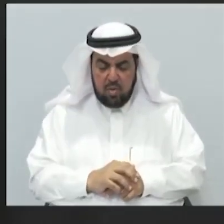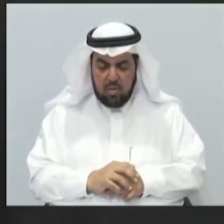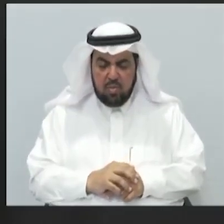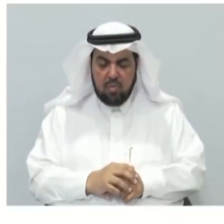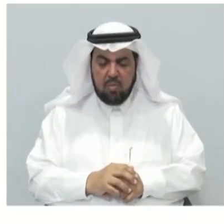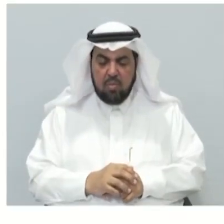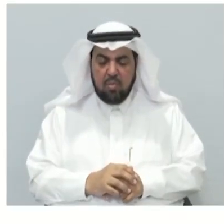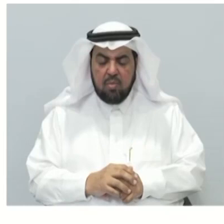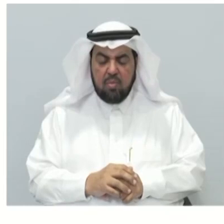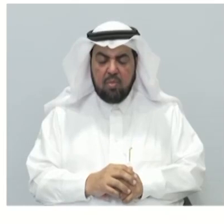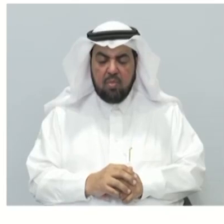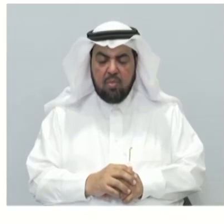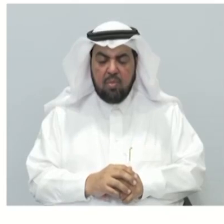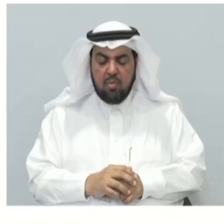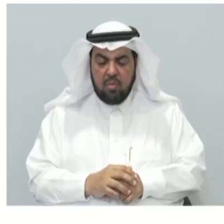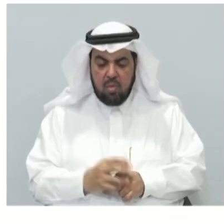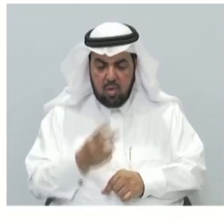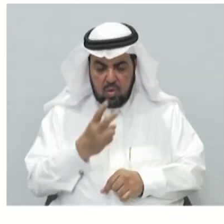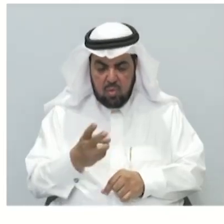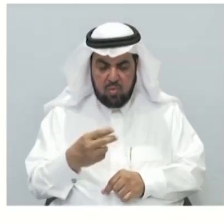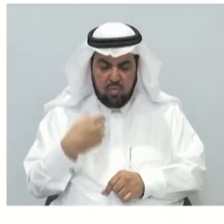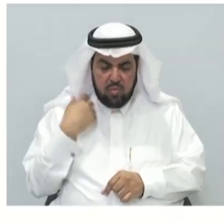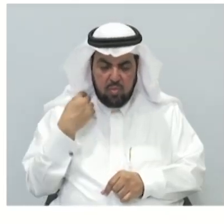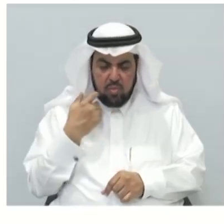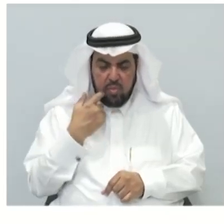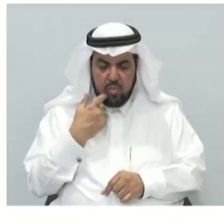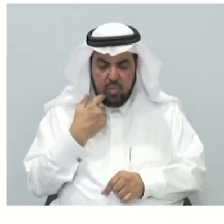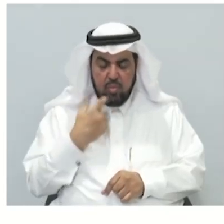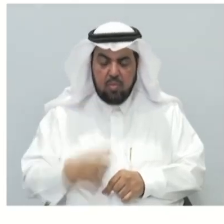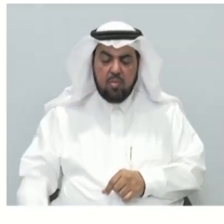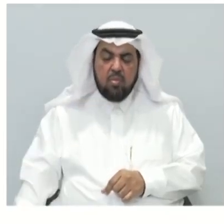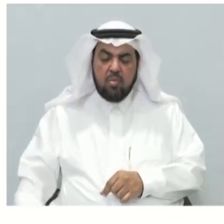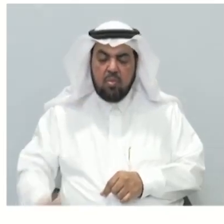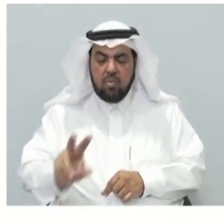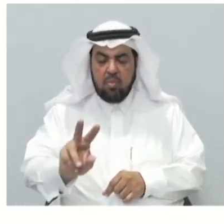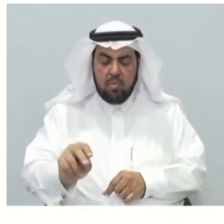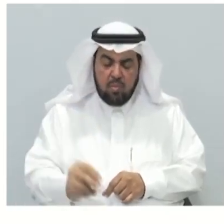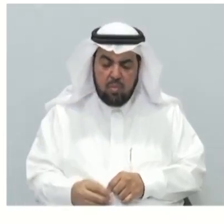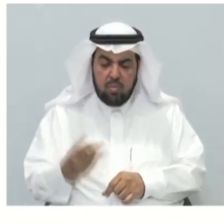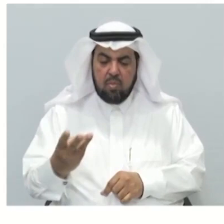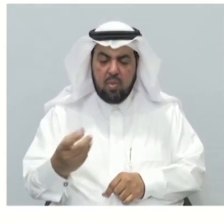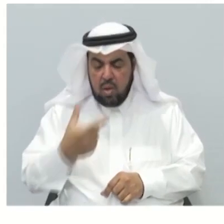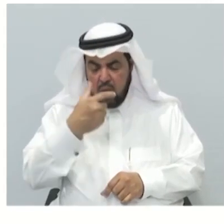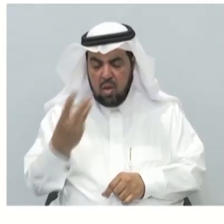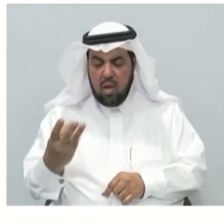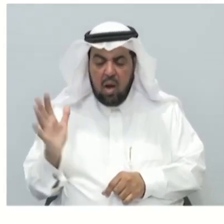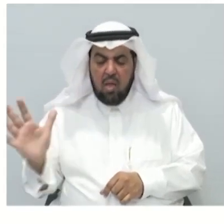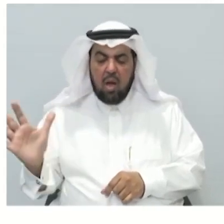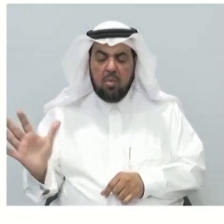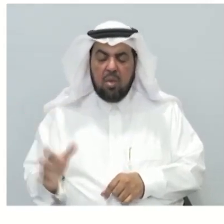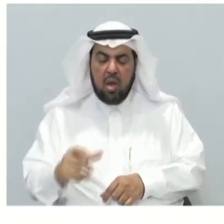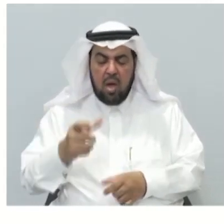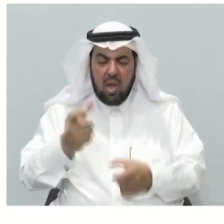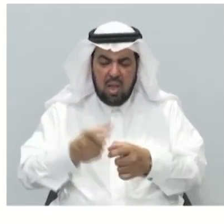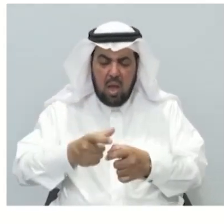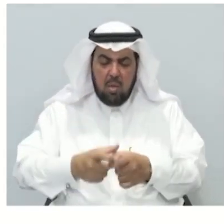ممتاز ا تعالوا نشوف النظريه 35 اثبات او التطابق بزاويتين